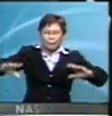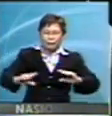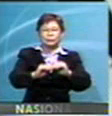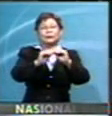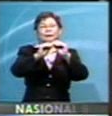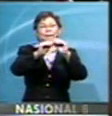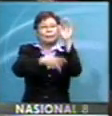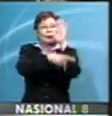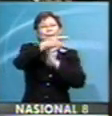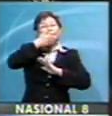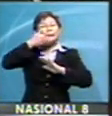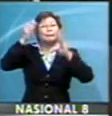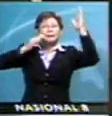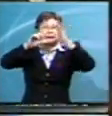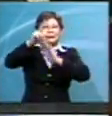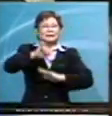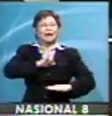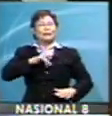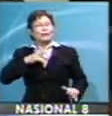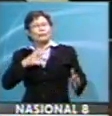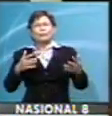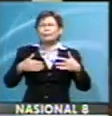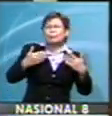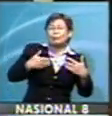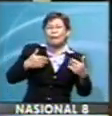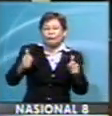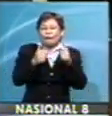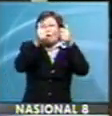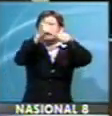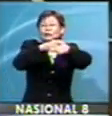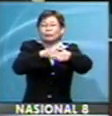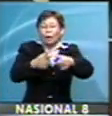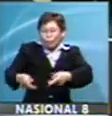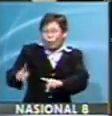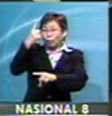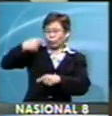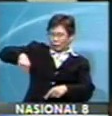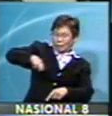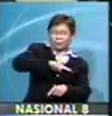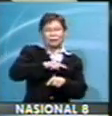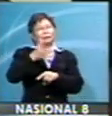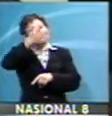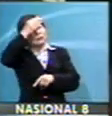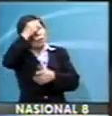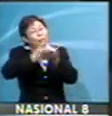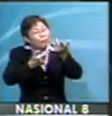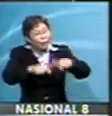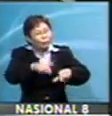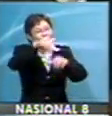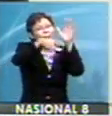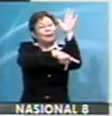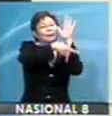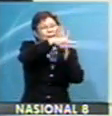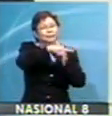Malaysia nanti saya rasa gembira dan terujud sebab kali pertama mereka bagi peluang untuk kami untuk tahu apa yang berlaku sebenarnya di